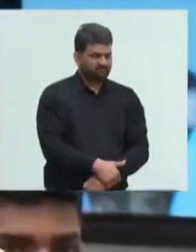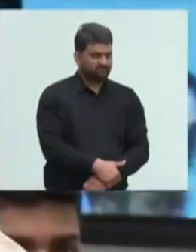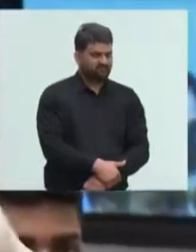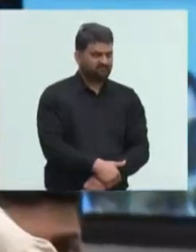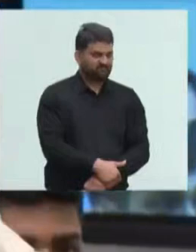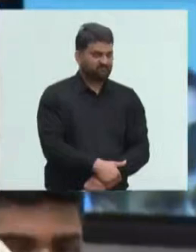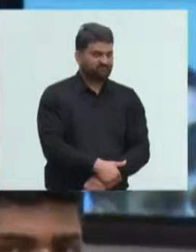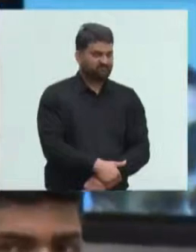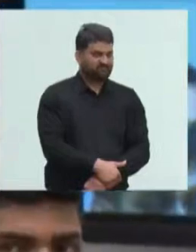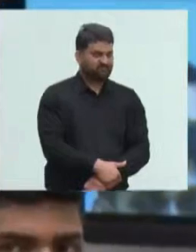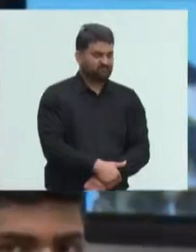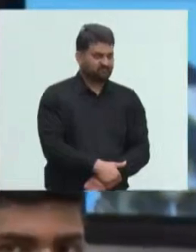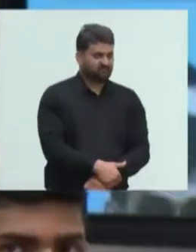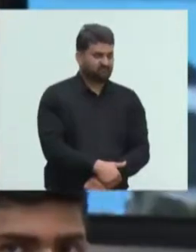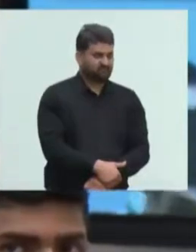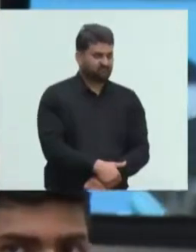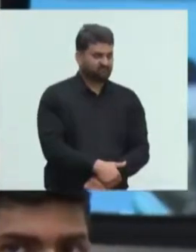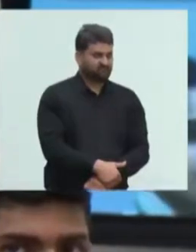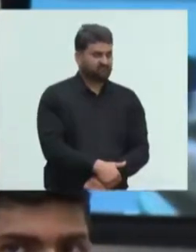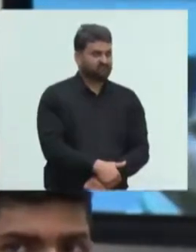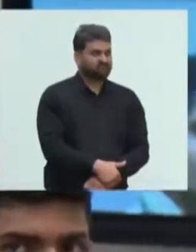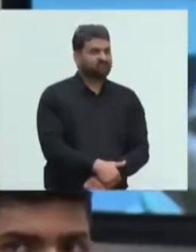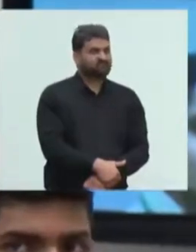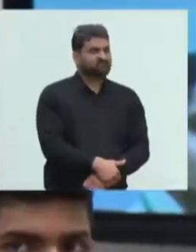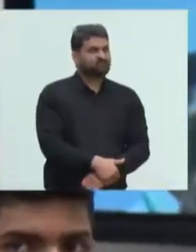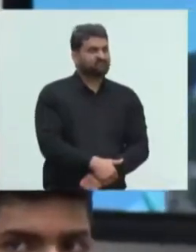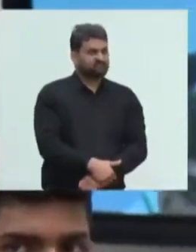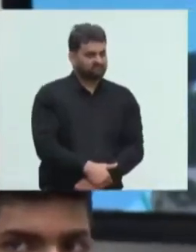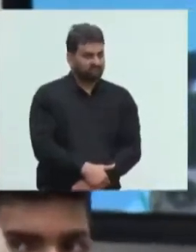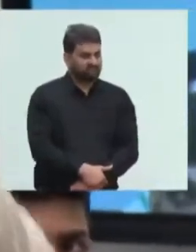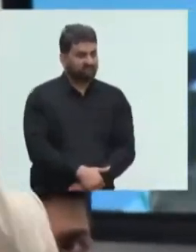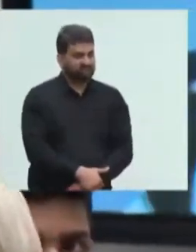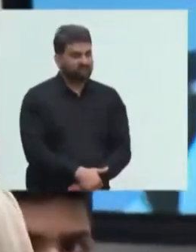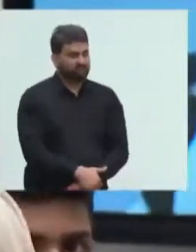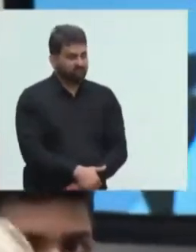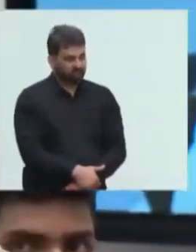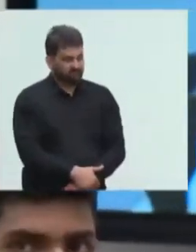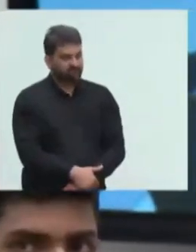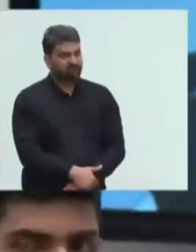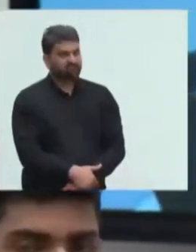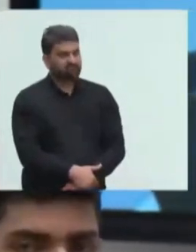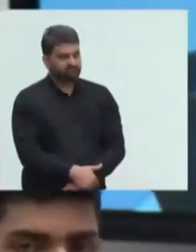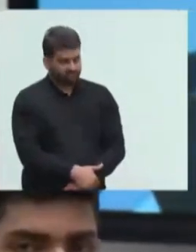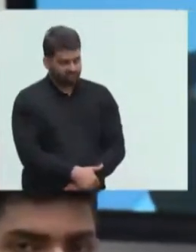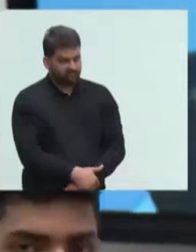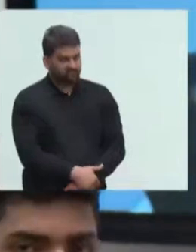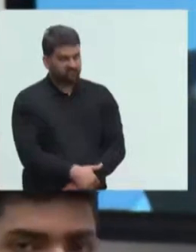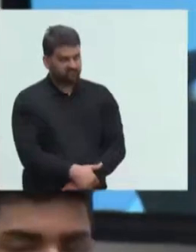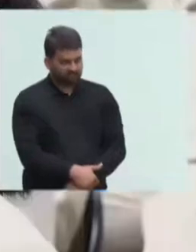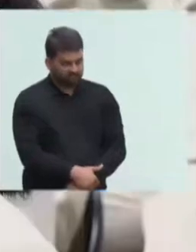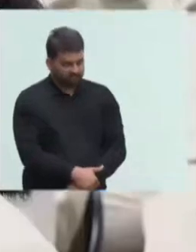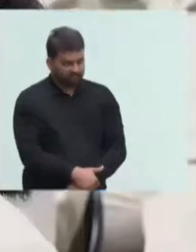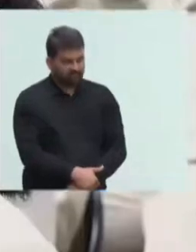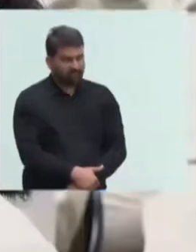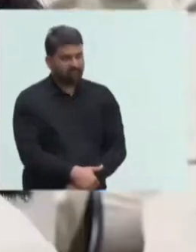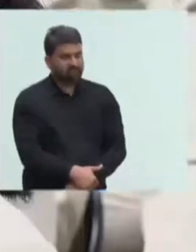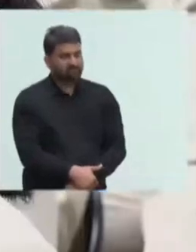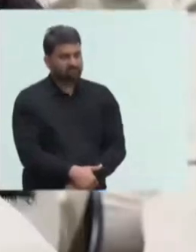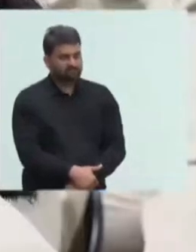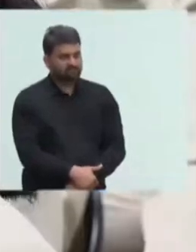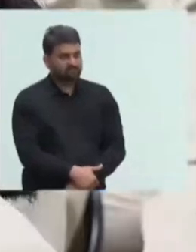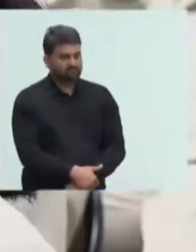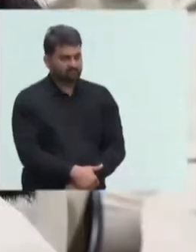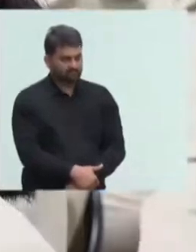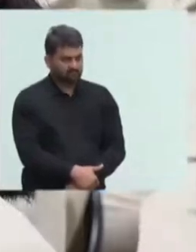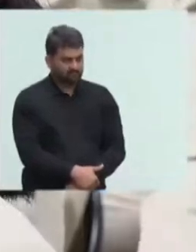अब मैं वजह समाज में ही नाम कमा सकता हूं और मैं इसको निरंतर आगे बढ़ सकता हूं मैंने कई मेडल जीते 2005 में उसके बाद 2007